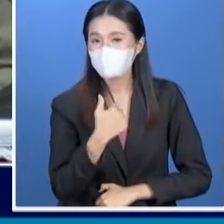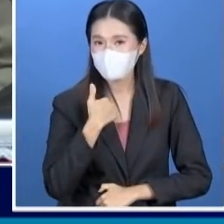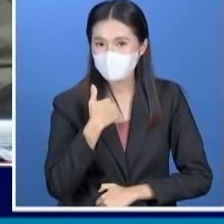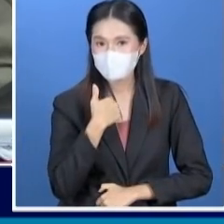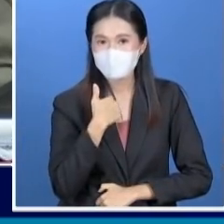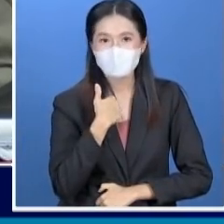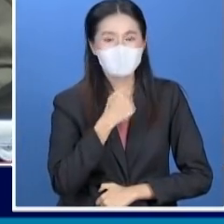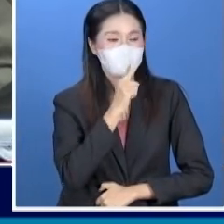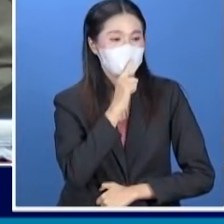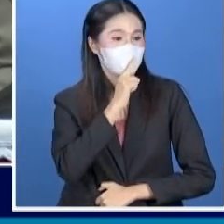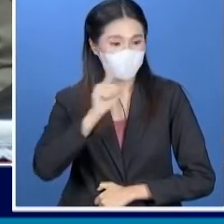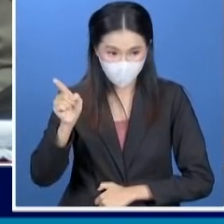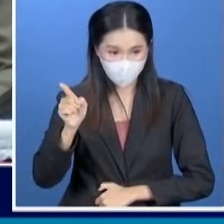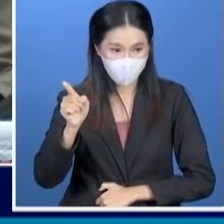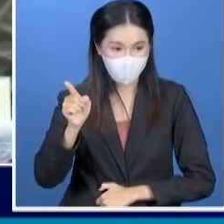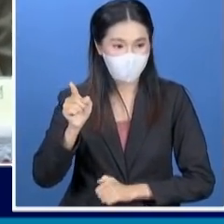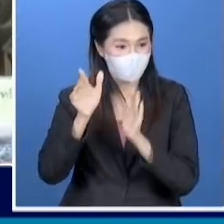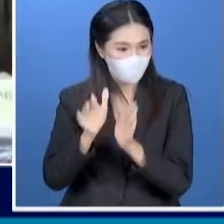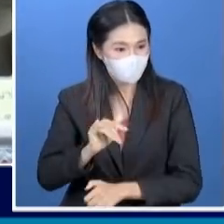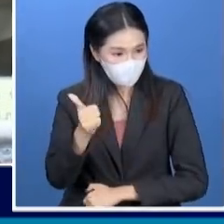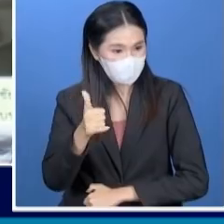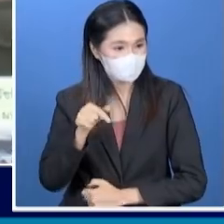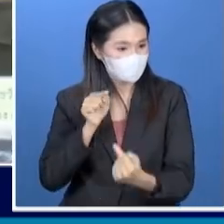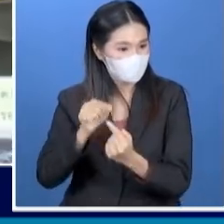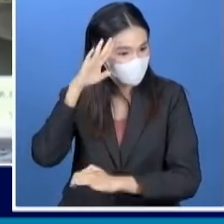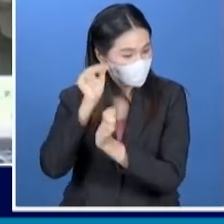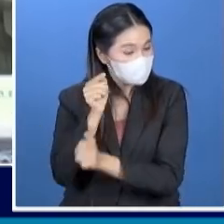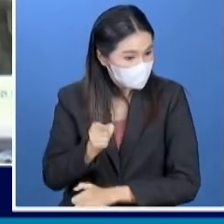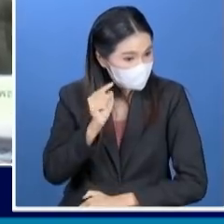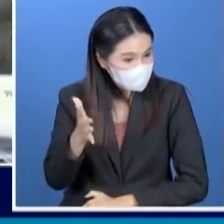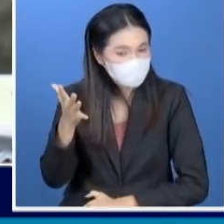การร้องทุกข์กล่าวโทษกับบุคคลบางคนในนครบาลนี่จริงหรือไม่ฮะ